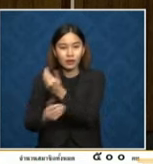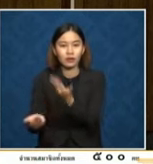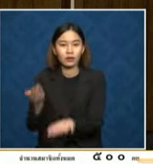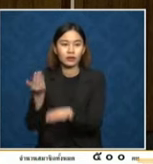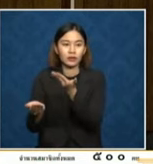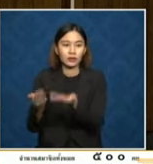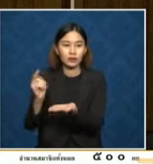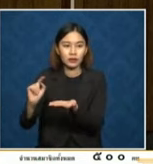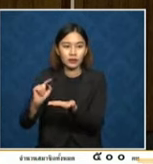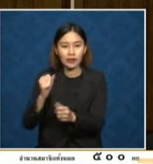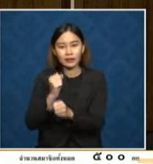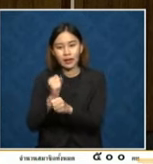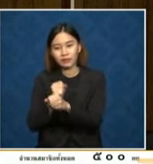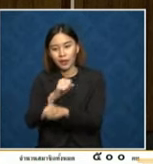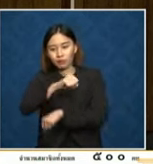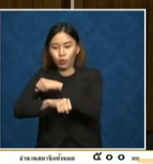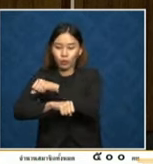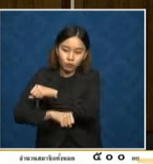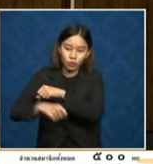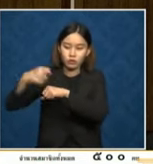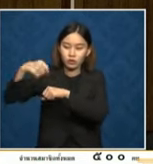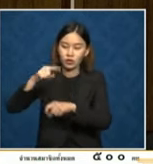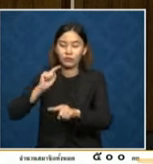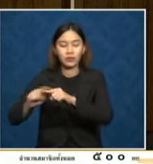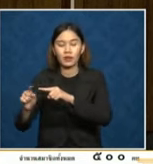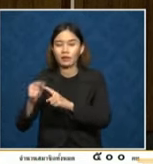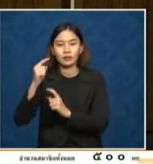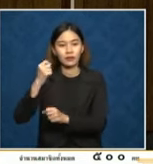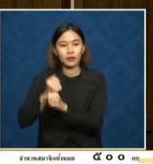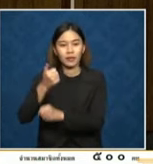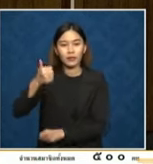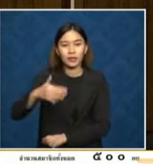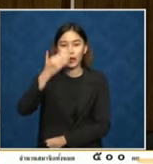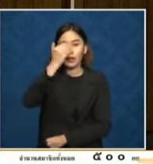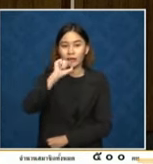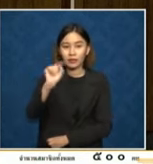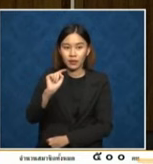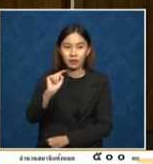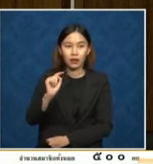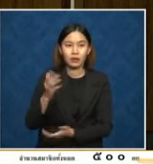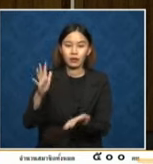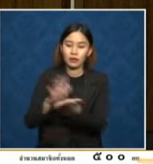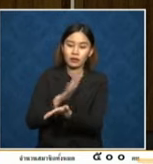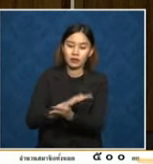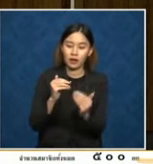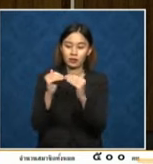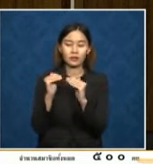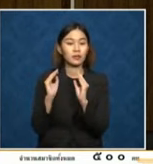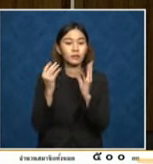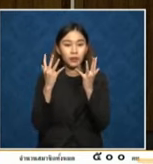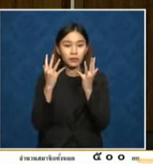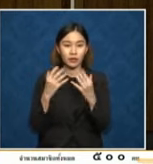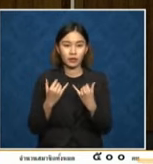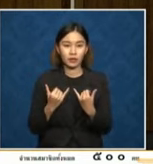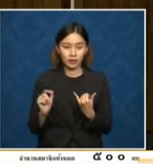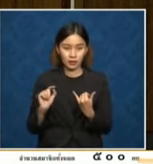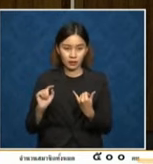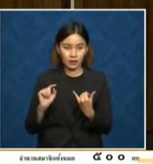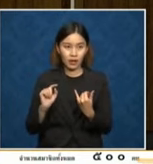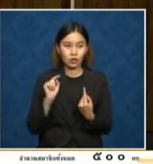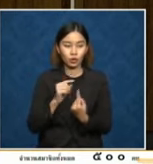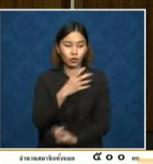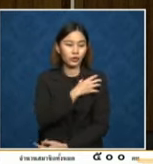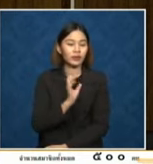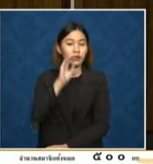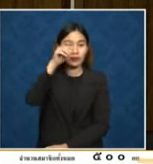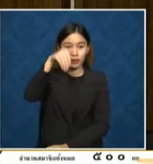าในเรื่องของการต่อเติมซ่อมแซมต่างๆนะมันไม่สามารถที่จะทำได้เนื่องจากว่าไม่มีเอกสารสิทธิ์นะอันนี้ในส่วนของเท